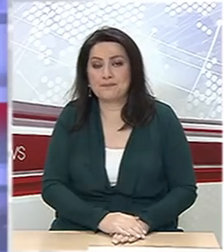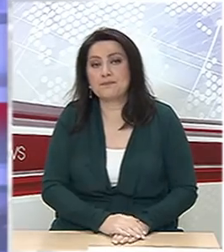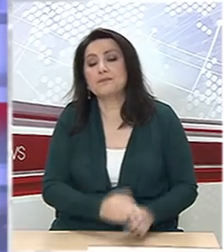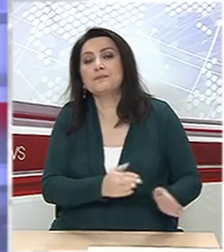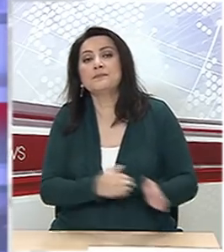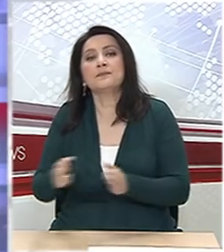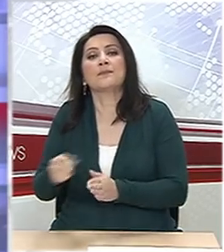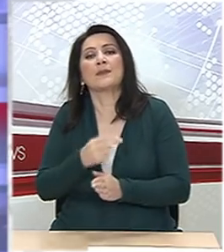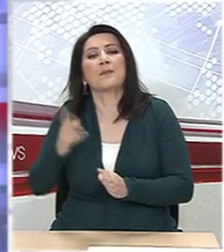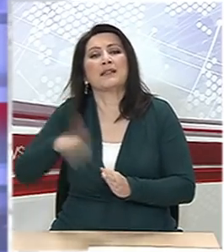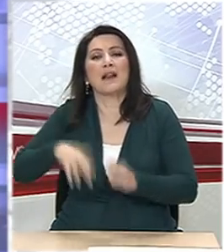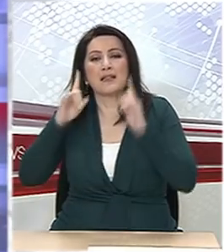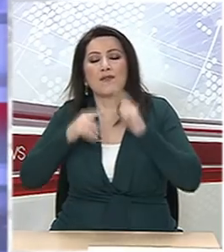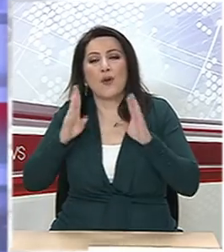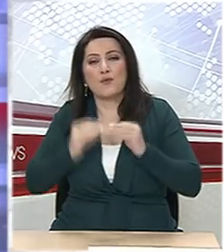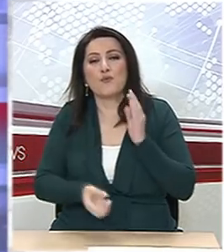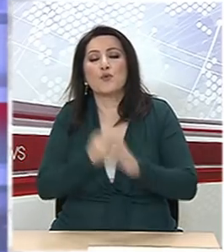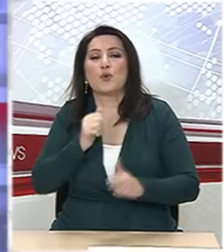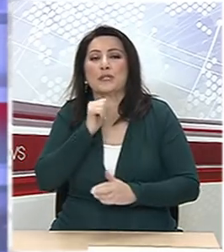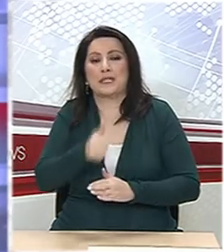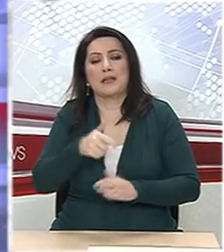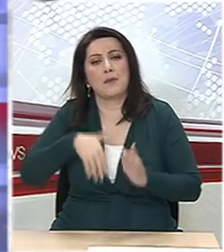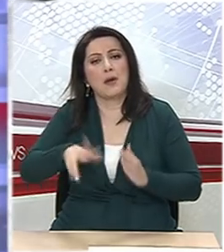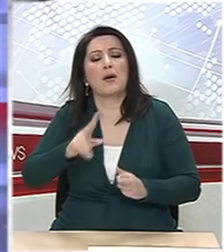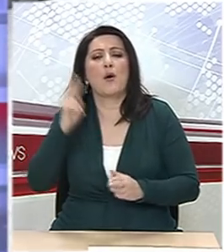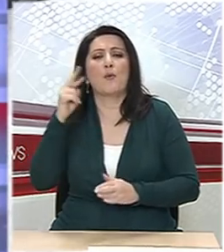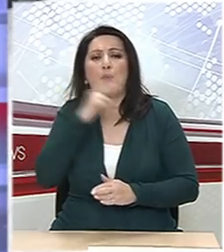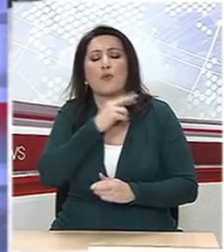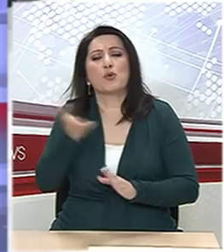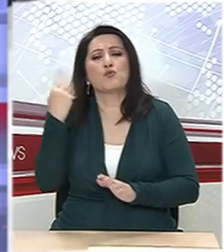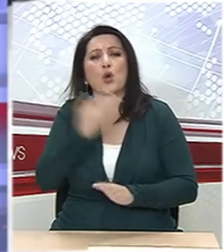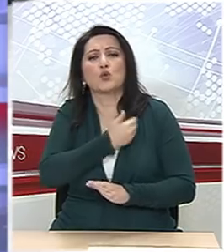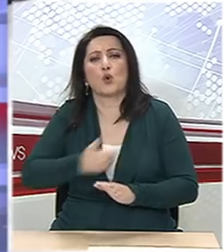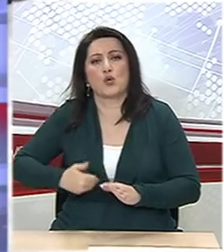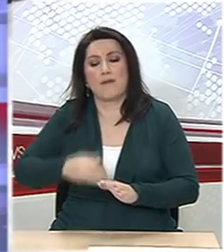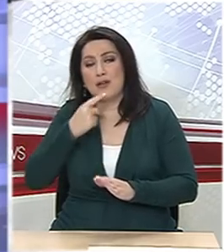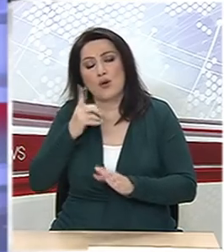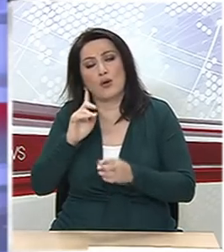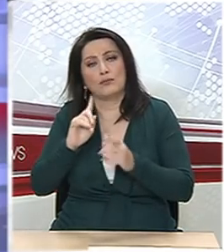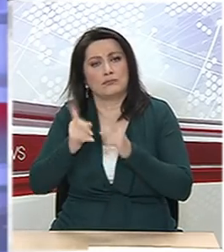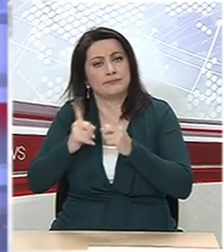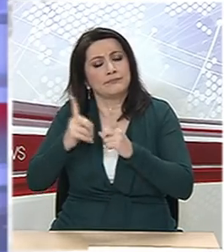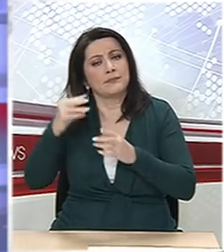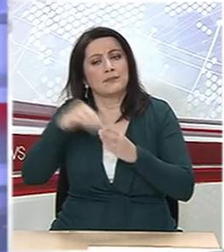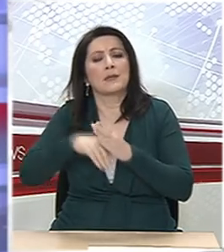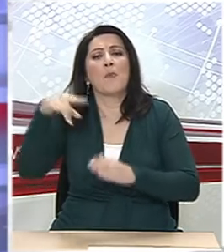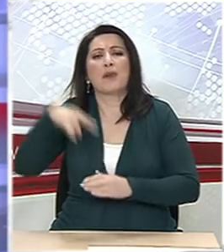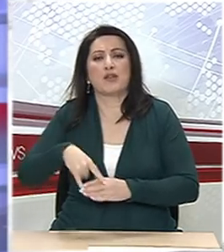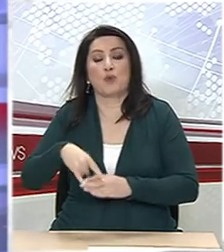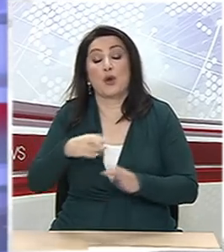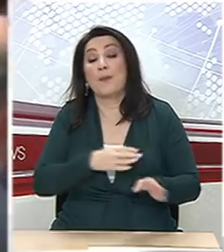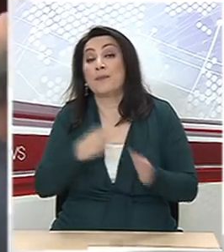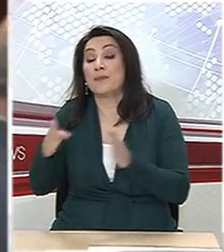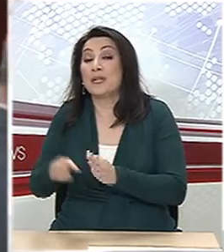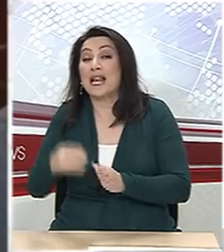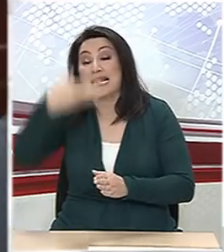την αναθεώρηση του συντάγματος αναμένεται να καταθέσει ο Ζόραν Ζάεφ στο Υπουργικό Συμβούλιο στο πλαίσιο της Συμφωνίας των Πρεσπών. Από τη Βάρνα, ο Αλέξης Τσίπρας